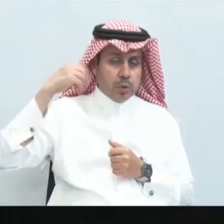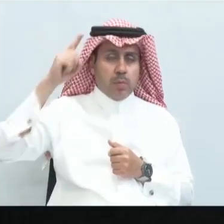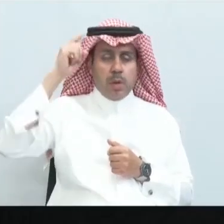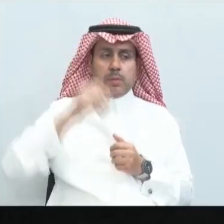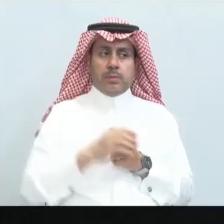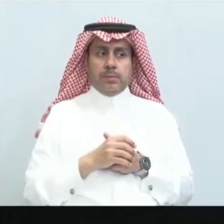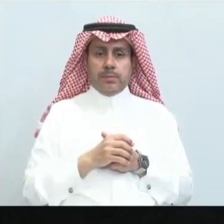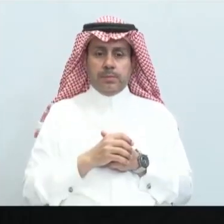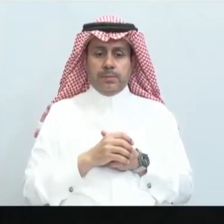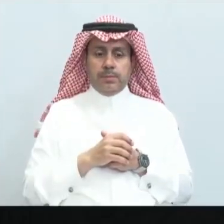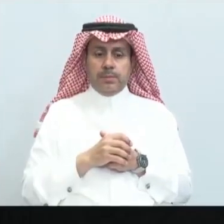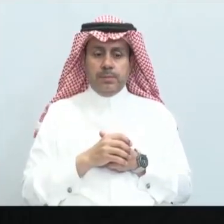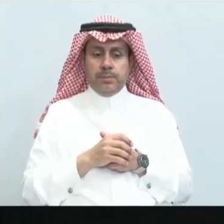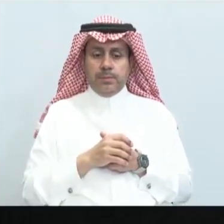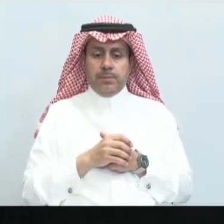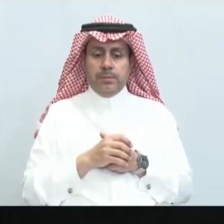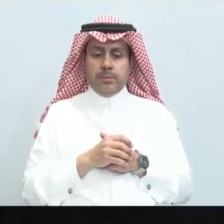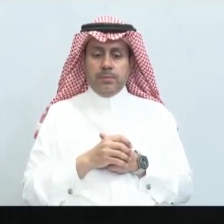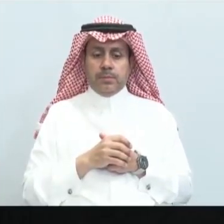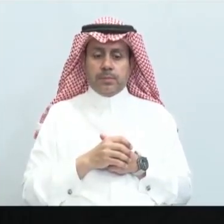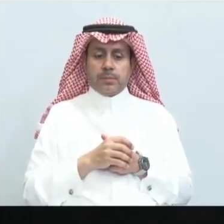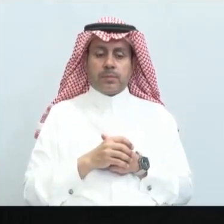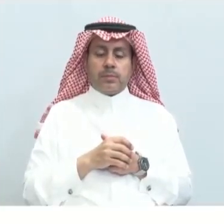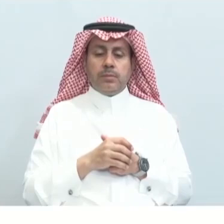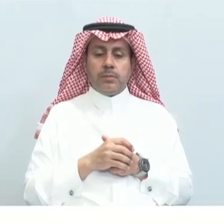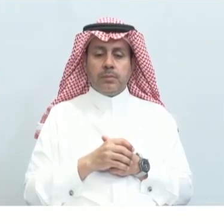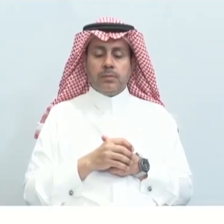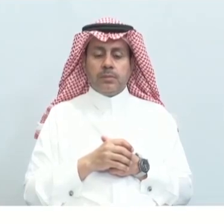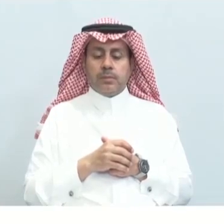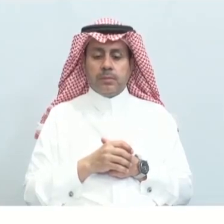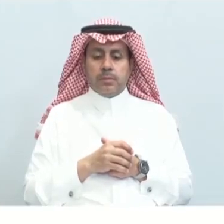عظيمه بالالتزام بهذا الادب